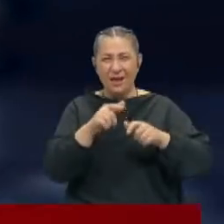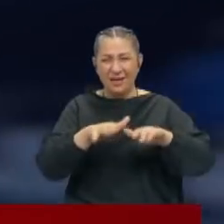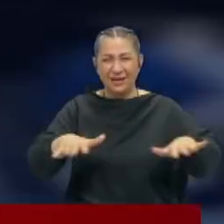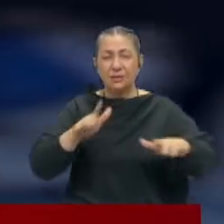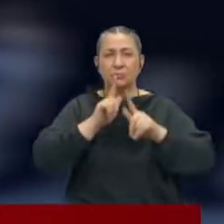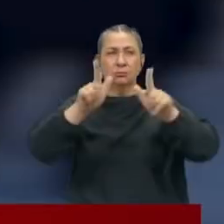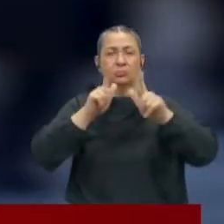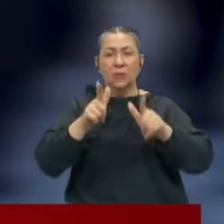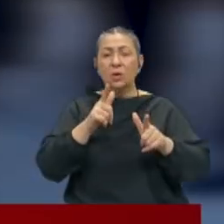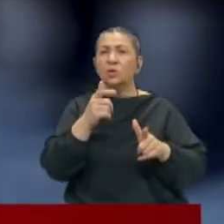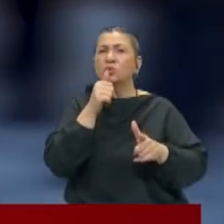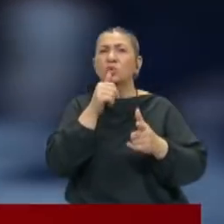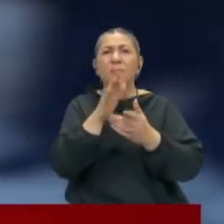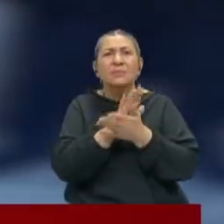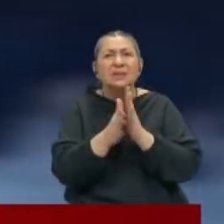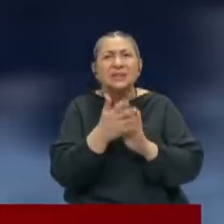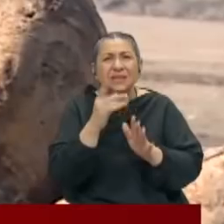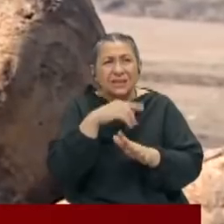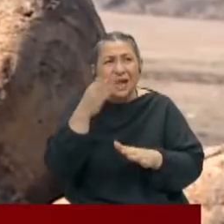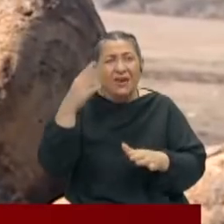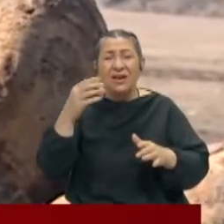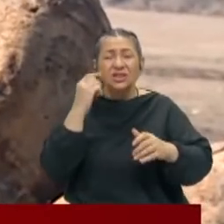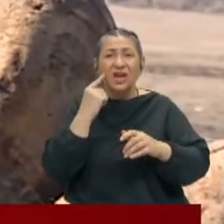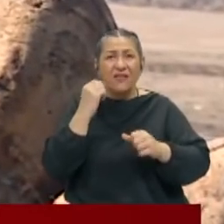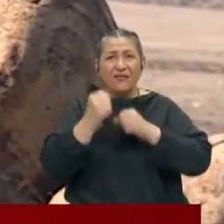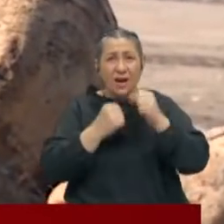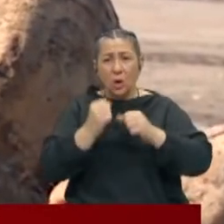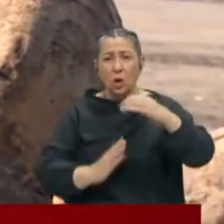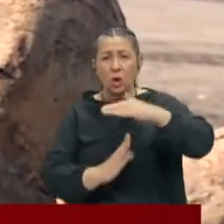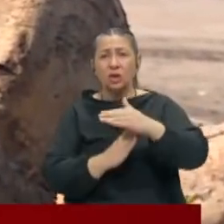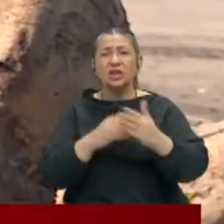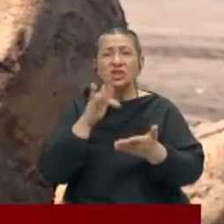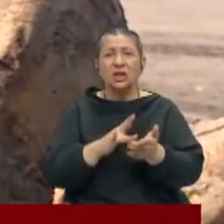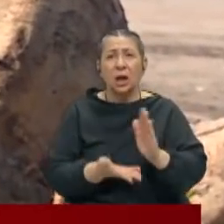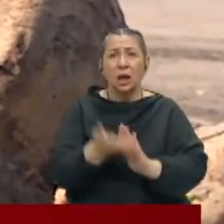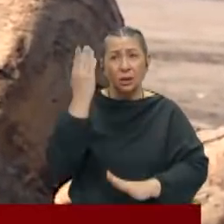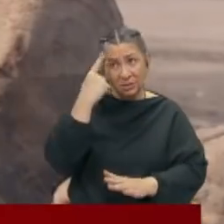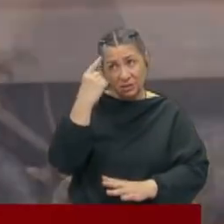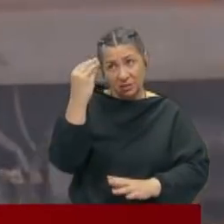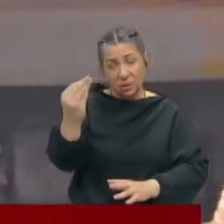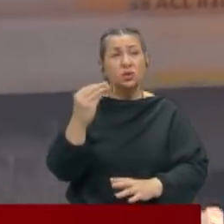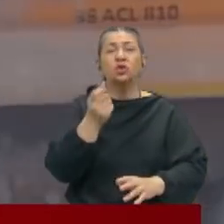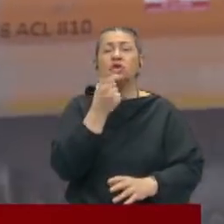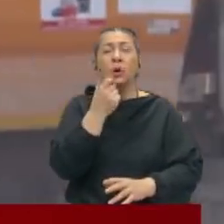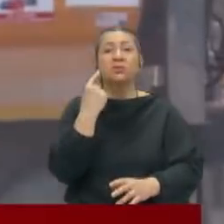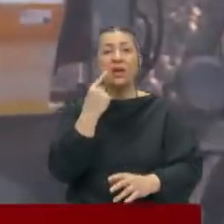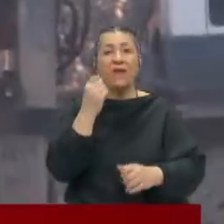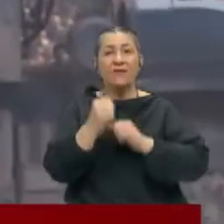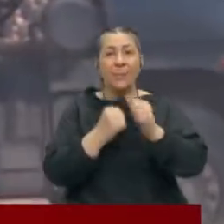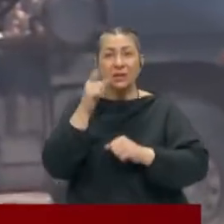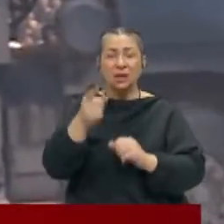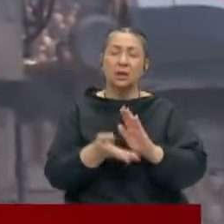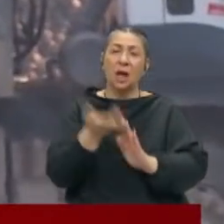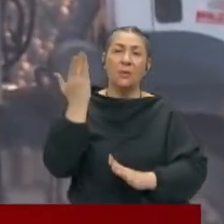yükseltti. Kuraklığı göz önünde bulunduran diğer şeker fabrikalarının kota cezasını kaldırdığını hatırlatarak Çorum Şeker Fabrikası'nın